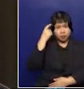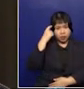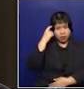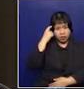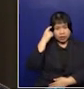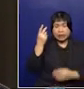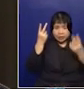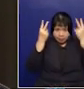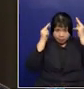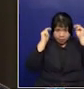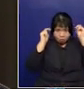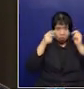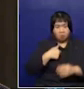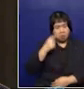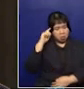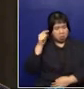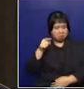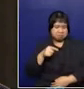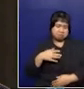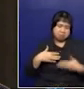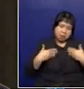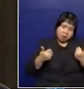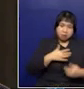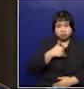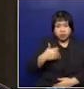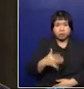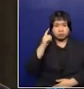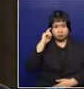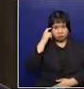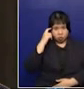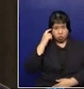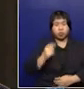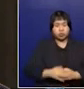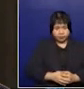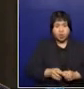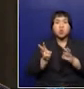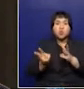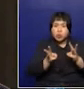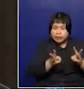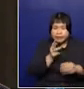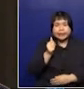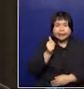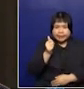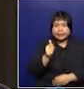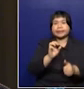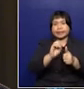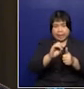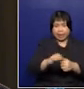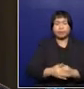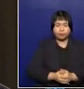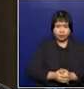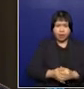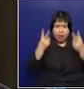านนายกคงจะผมไม่รู้สบายใจหรือเปล่านะฮะผมก็แนะนำทางออกที่ดีที่สุดให้แล้วนะฮะว่าเขาบอกแต่ว่